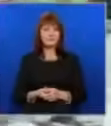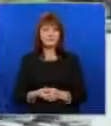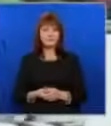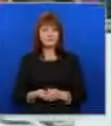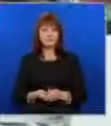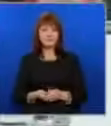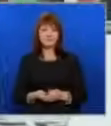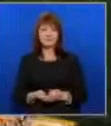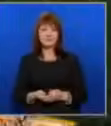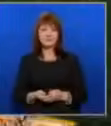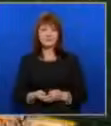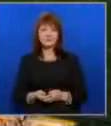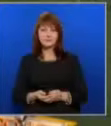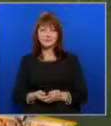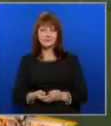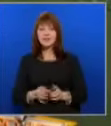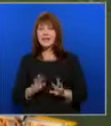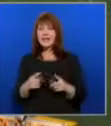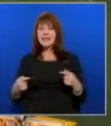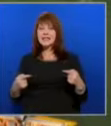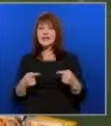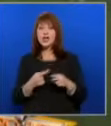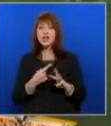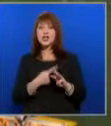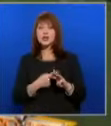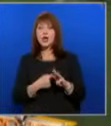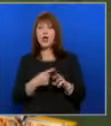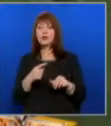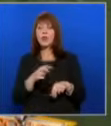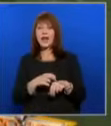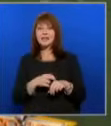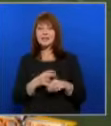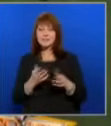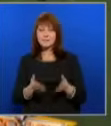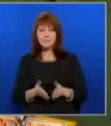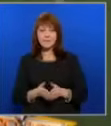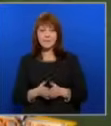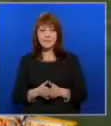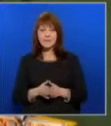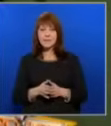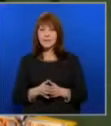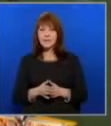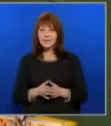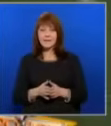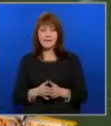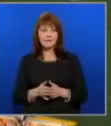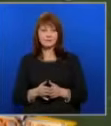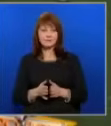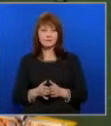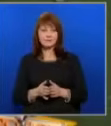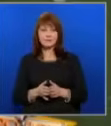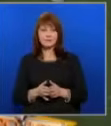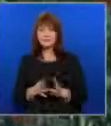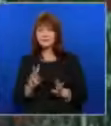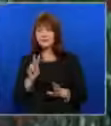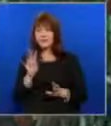Гол за ЦСКА! Или срещу Шахтьор Донецк в началото на новия век. Някое заучено положение футболистите на ЦСКА. Пенев! 2 на